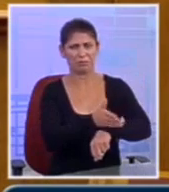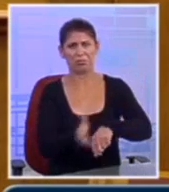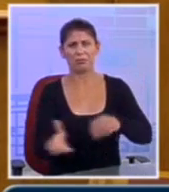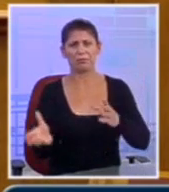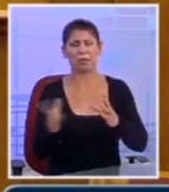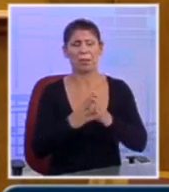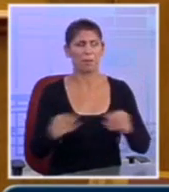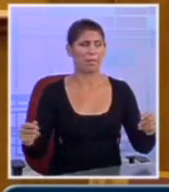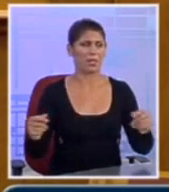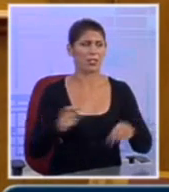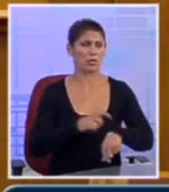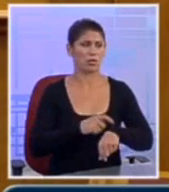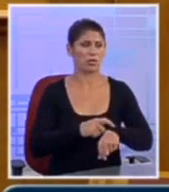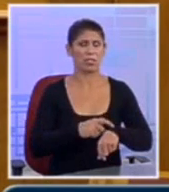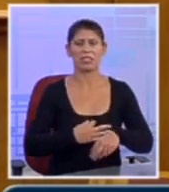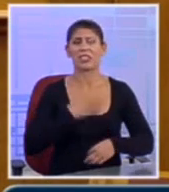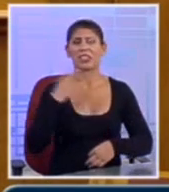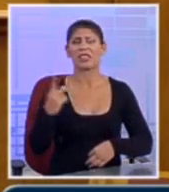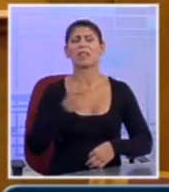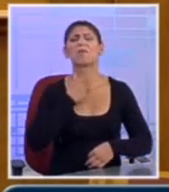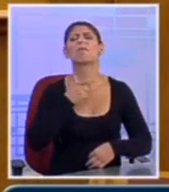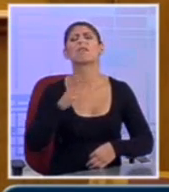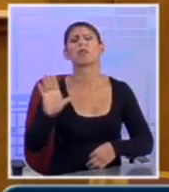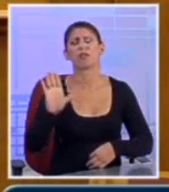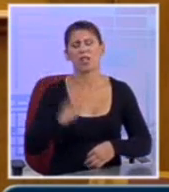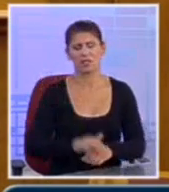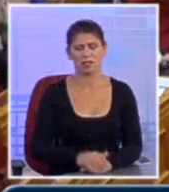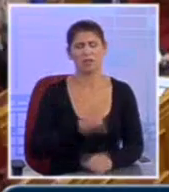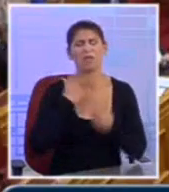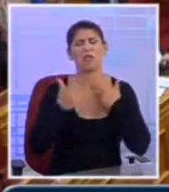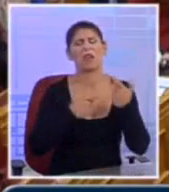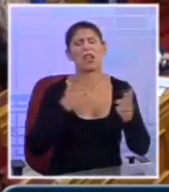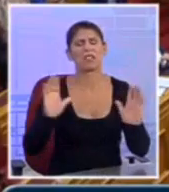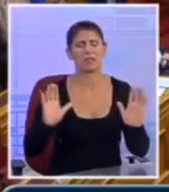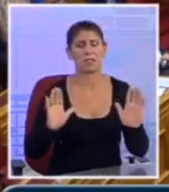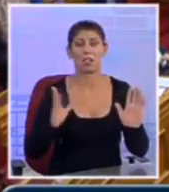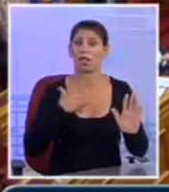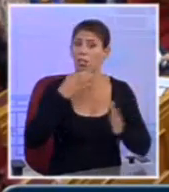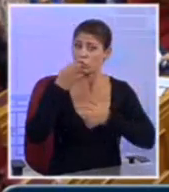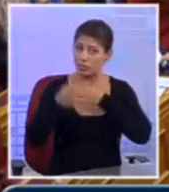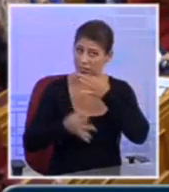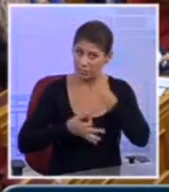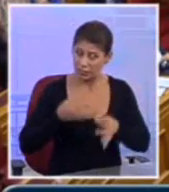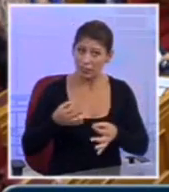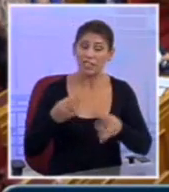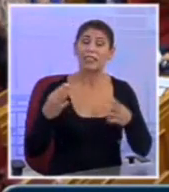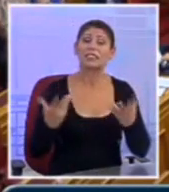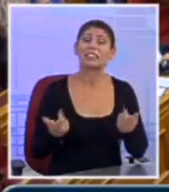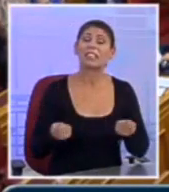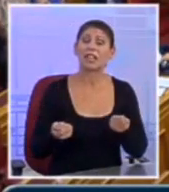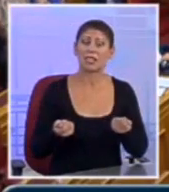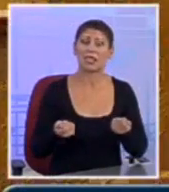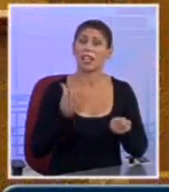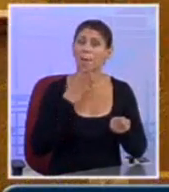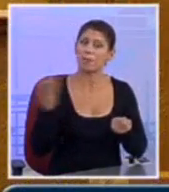Μη φωνάζετε, μου φάγατε το χρόνο. Κύριε Κυγγελιά, μη φωνάζετε. Σας εξήγησα λοιπόν το τι θα συμβεί,